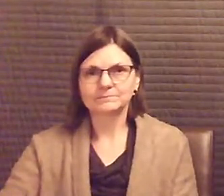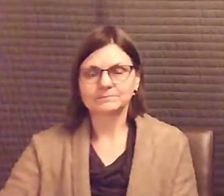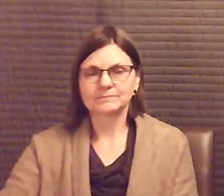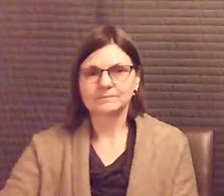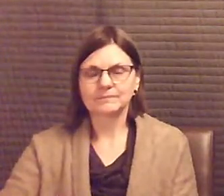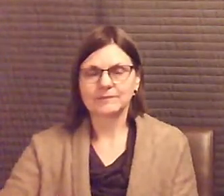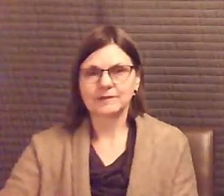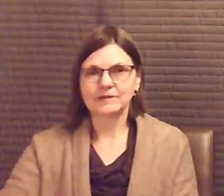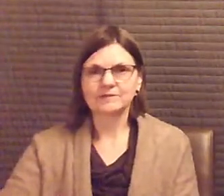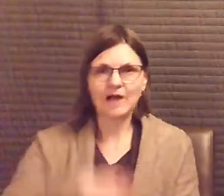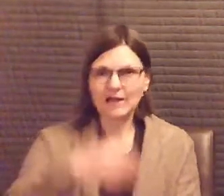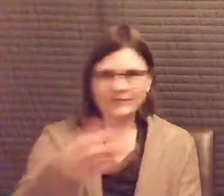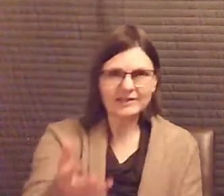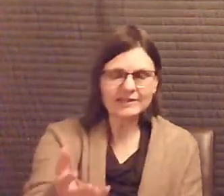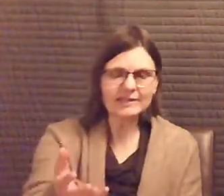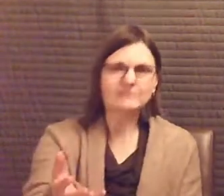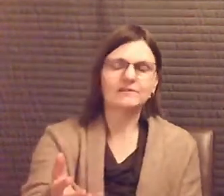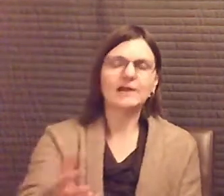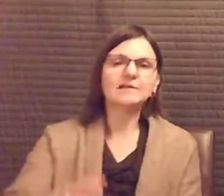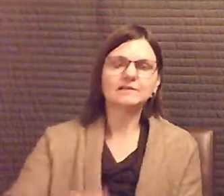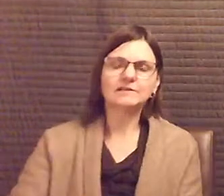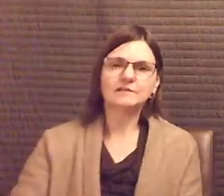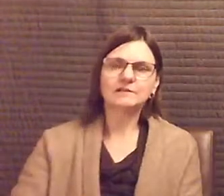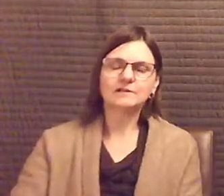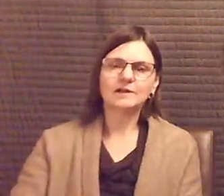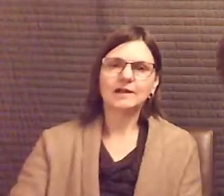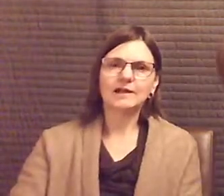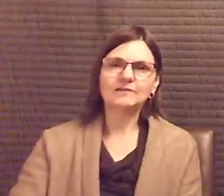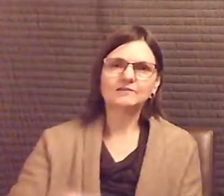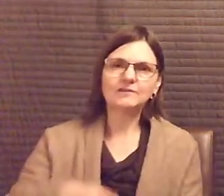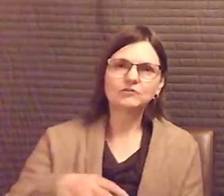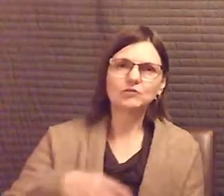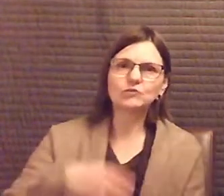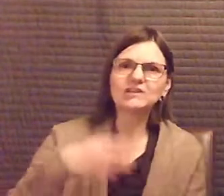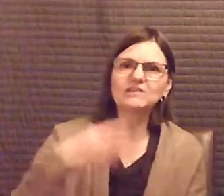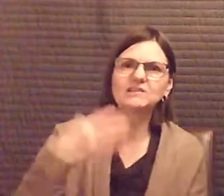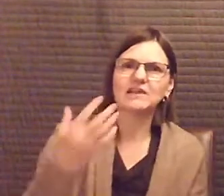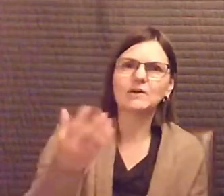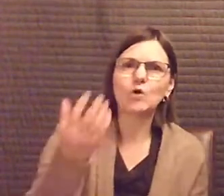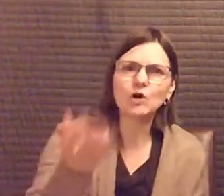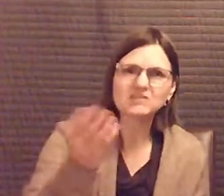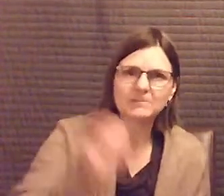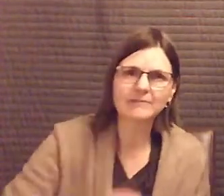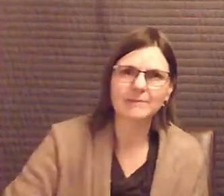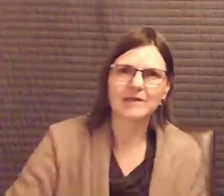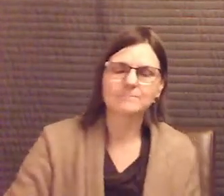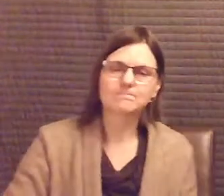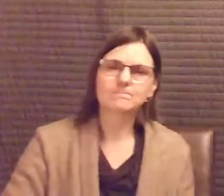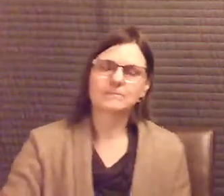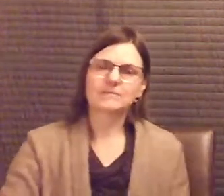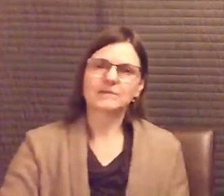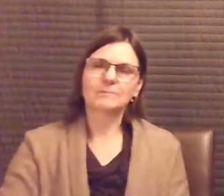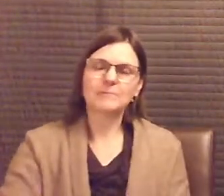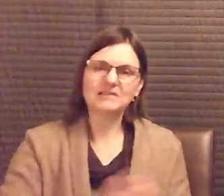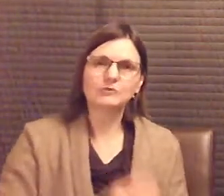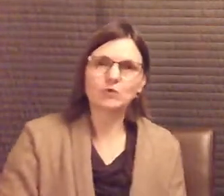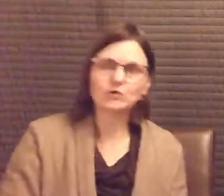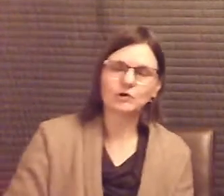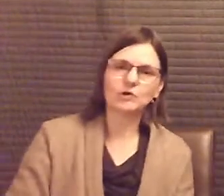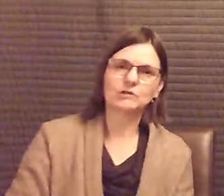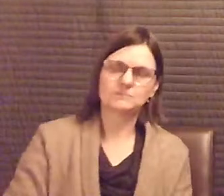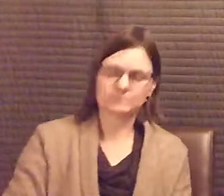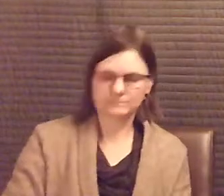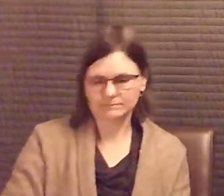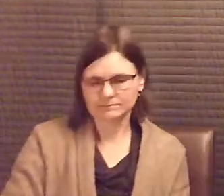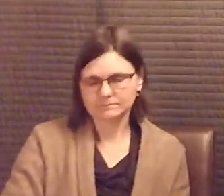delonghi spanden samen niet in obedience is de toen de niet iets té gehoorzaamheid mijn tournedos met dat woord